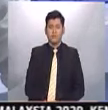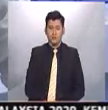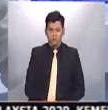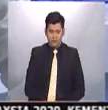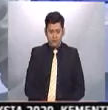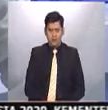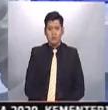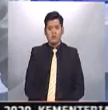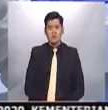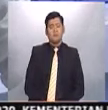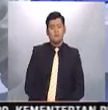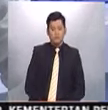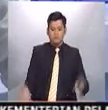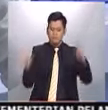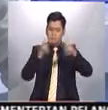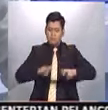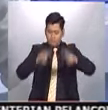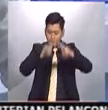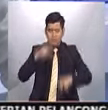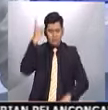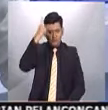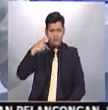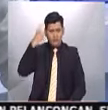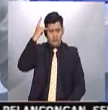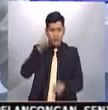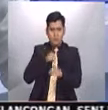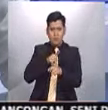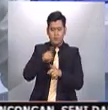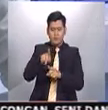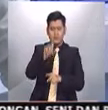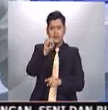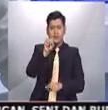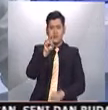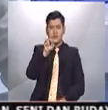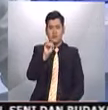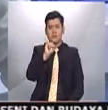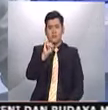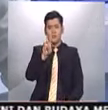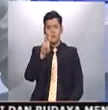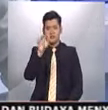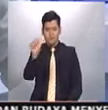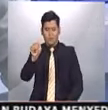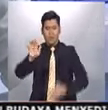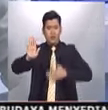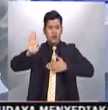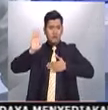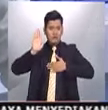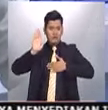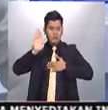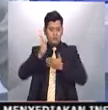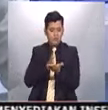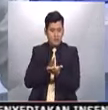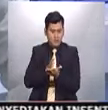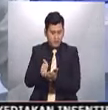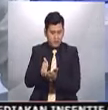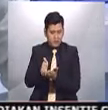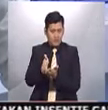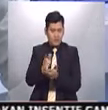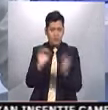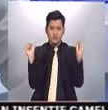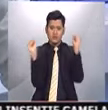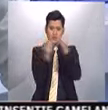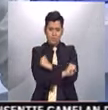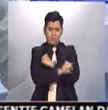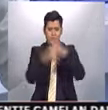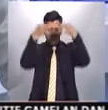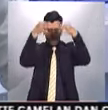Mengulas lanjut, penganalisis politik Profesor Dr. Siva Murugan Pandian melihat penggunaan akuan bersumpah secara berterusan bagi mencabar keputusan